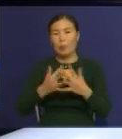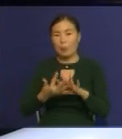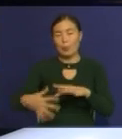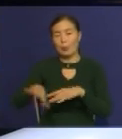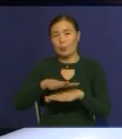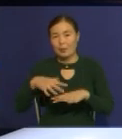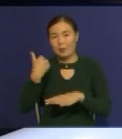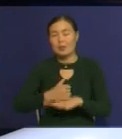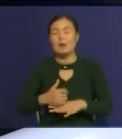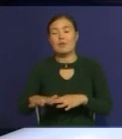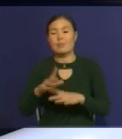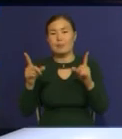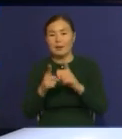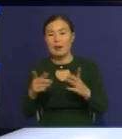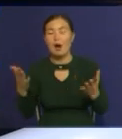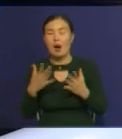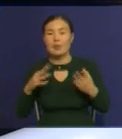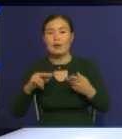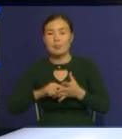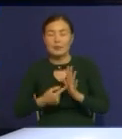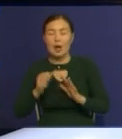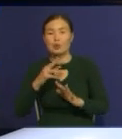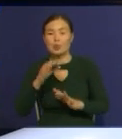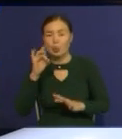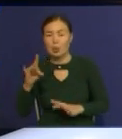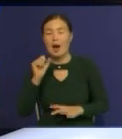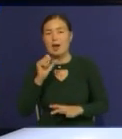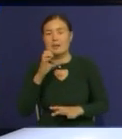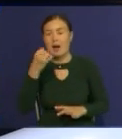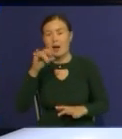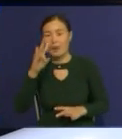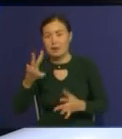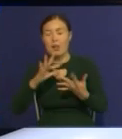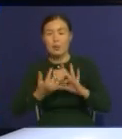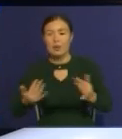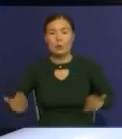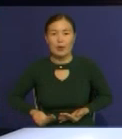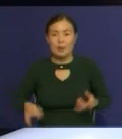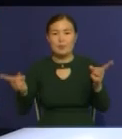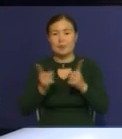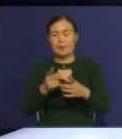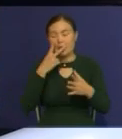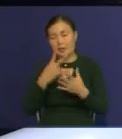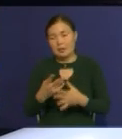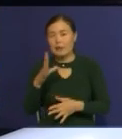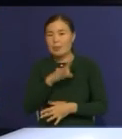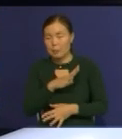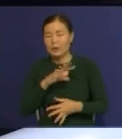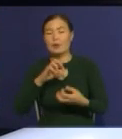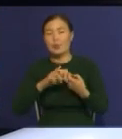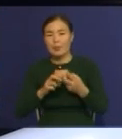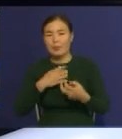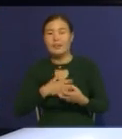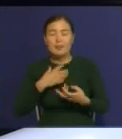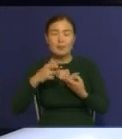қанығып, халықтың қал-жағдайын бағамдау мақсатында Ақшұқыр және Сайын Шапағатов ауылдарының тұрғындарымен тіршілігімен танысты. Өзекті